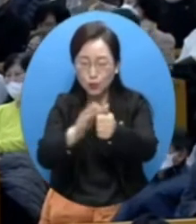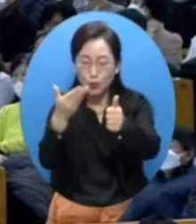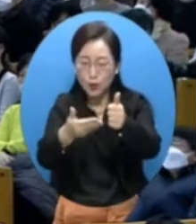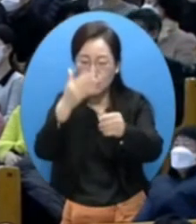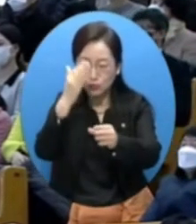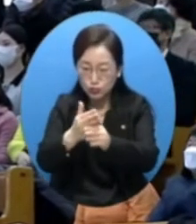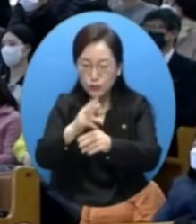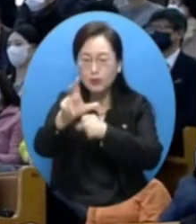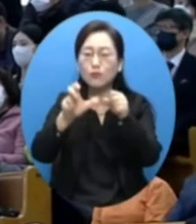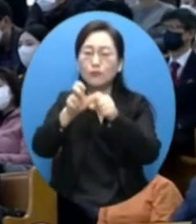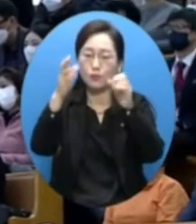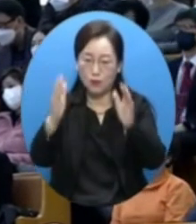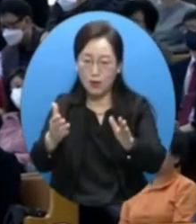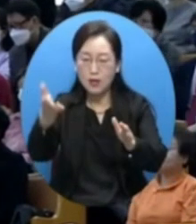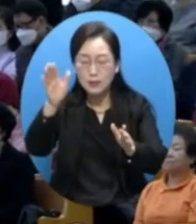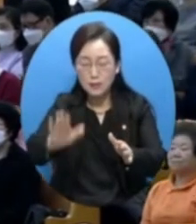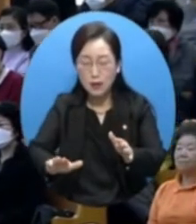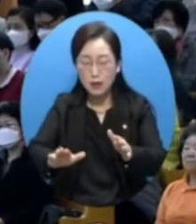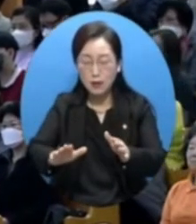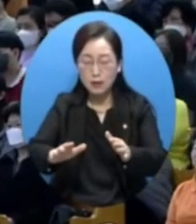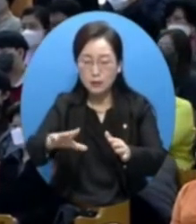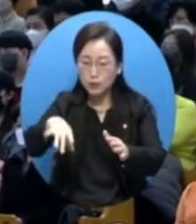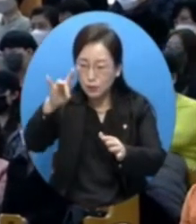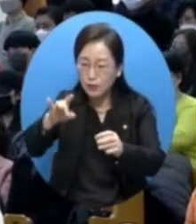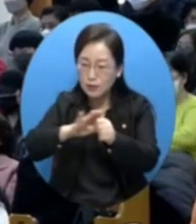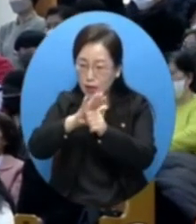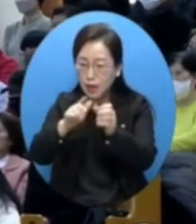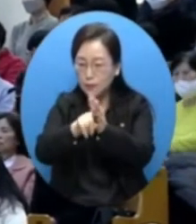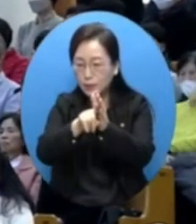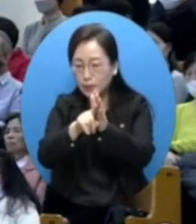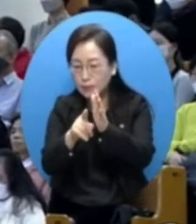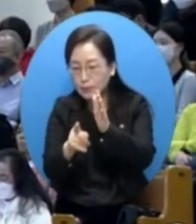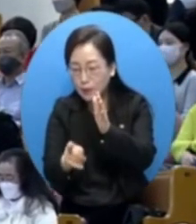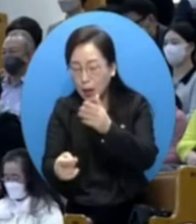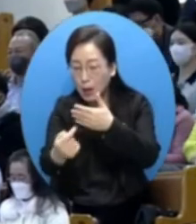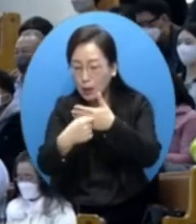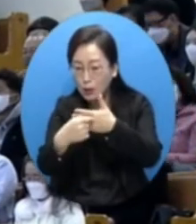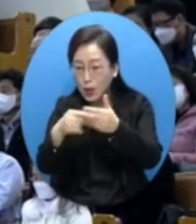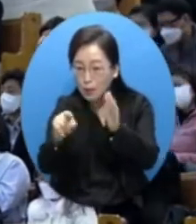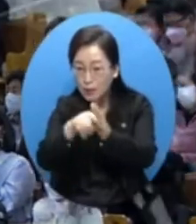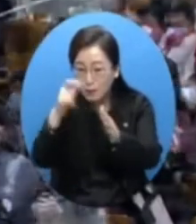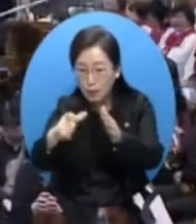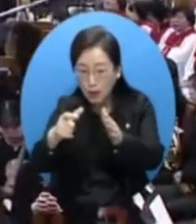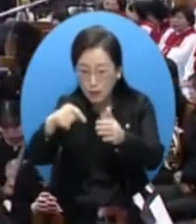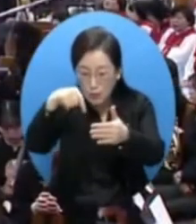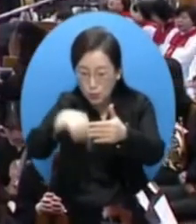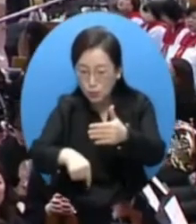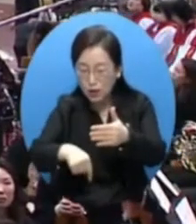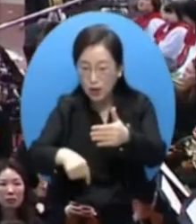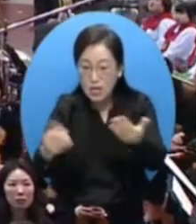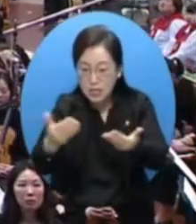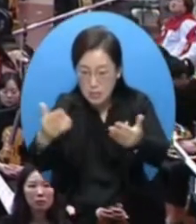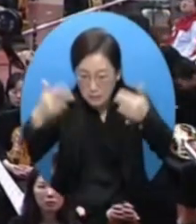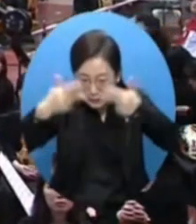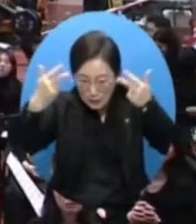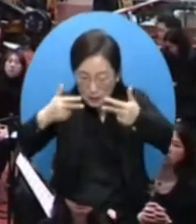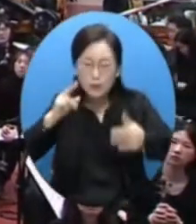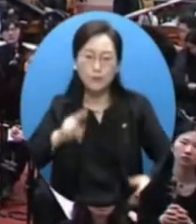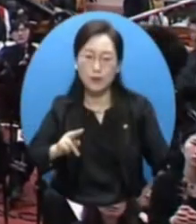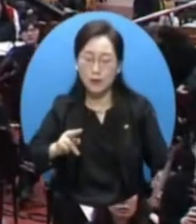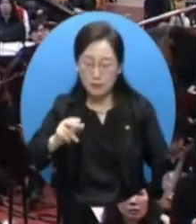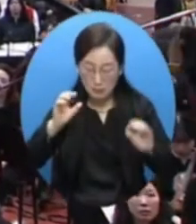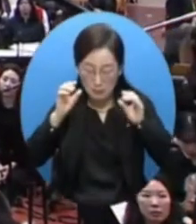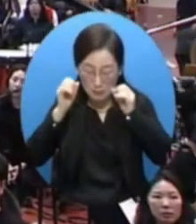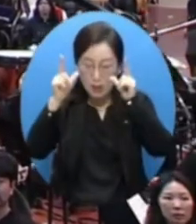첫사랑을 첫사랑을 잃어버리고 잘 포장된 종교인이 되었고 일중독 목사가 되었습니다 정년퇴임을 앞둔